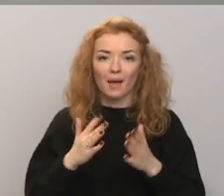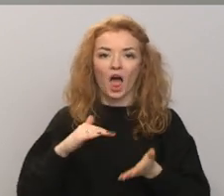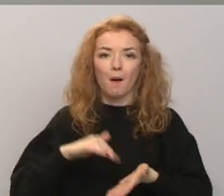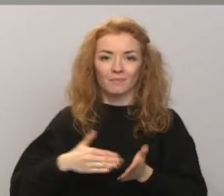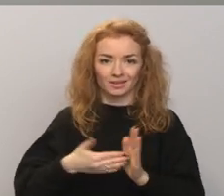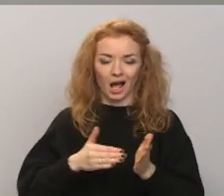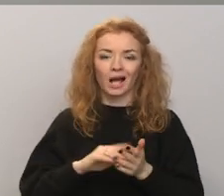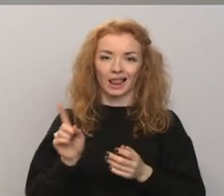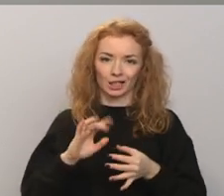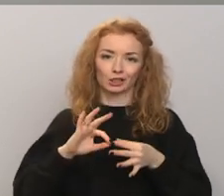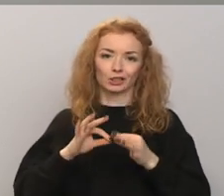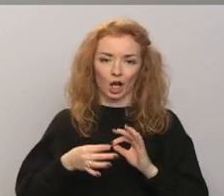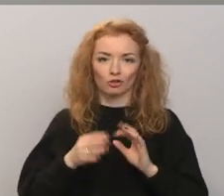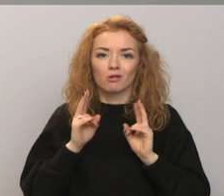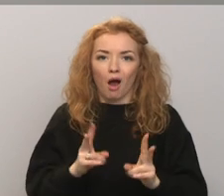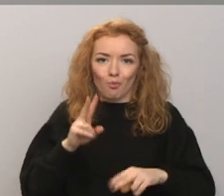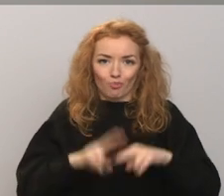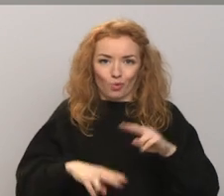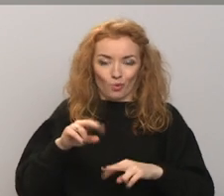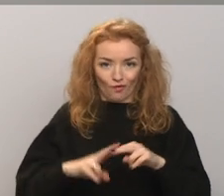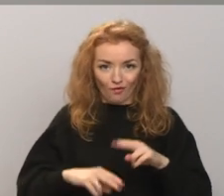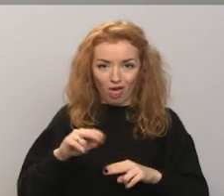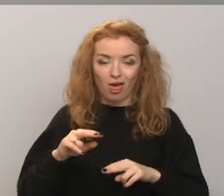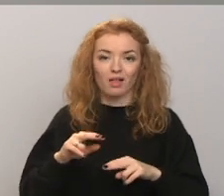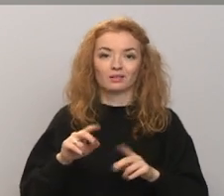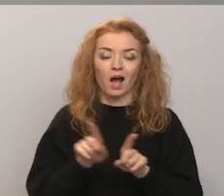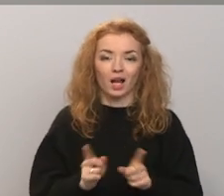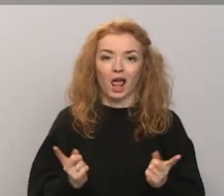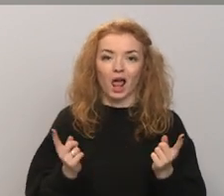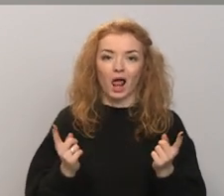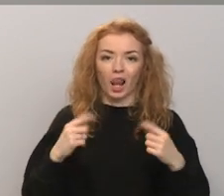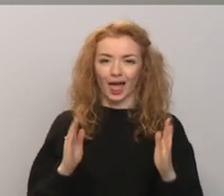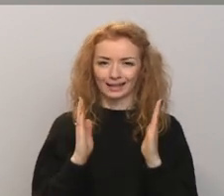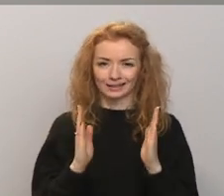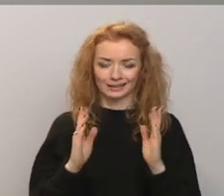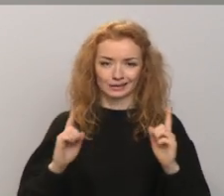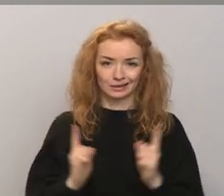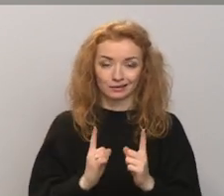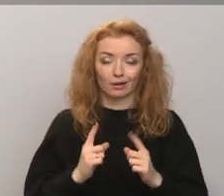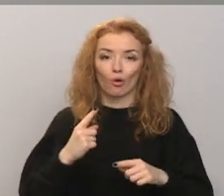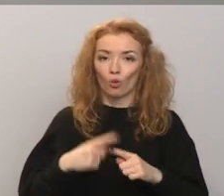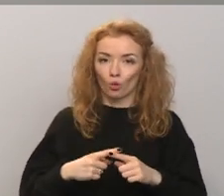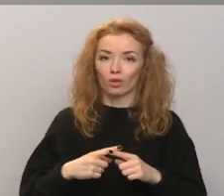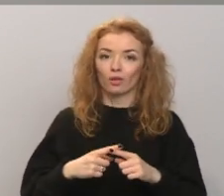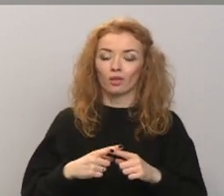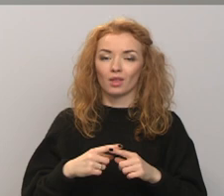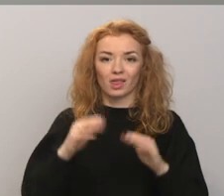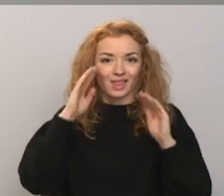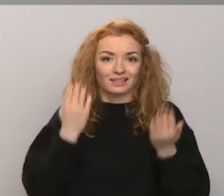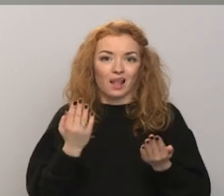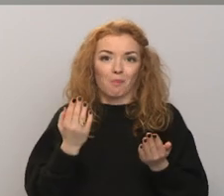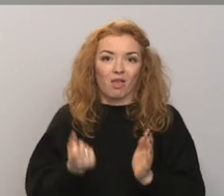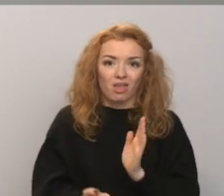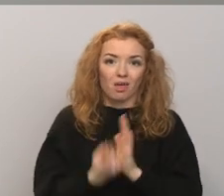apstākļi, kādos projekts tiks būvēts, laiks, kādā tas ir jāizbūvē, un nezināmie